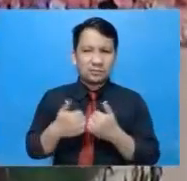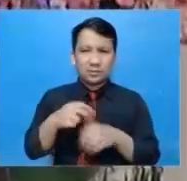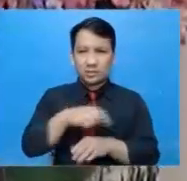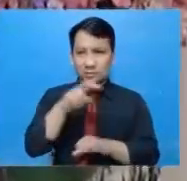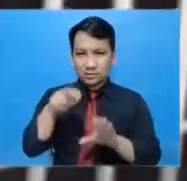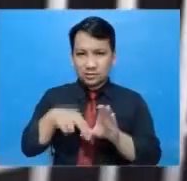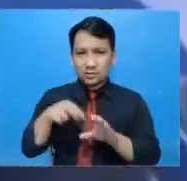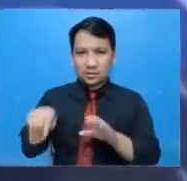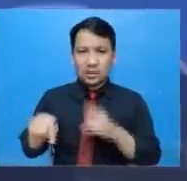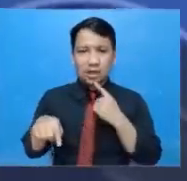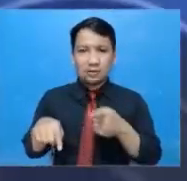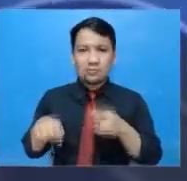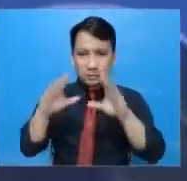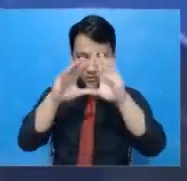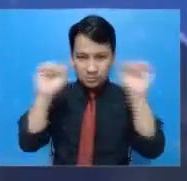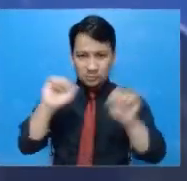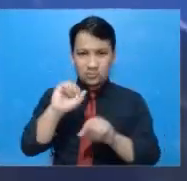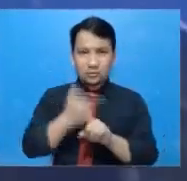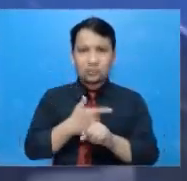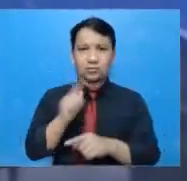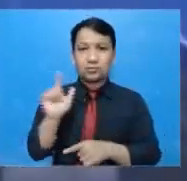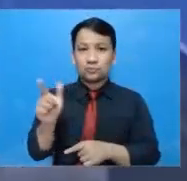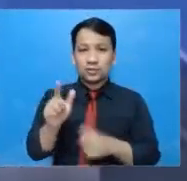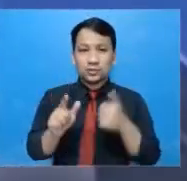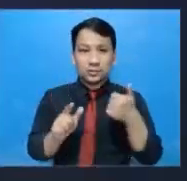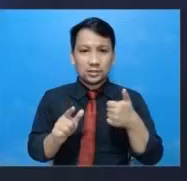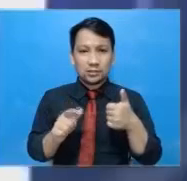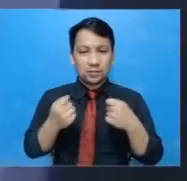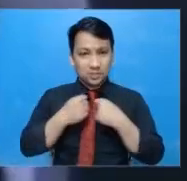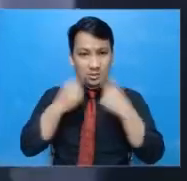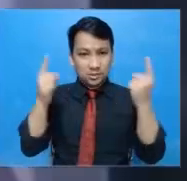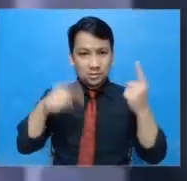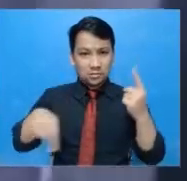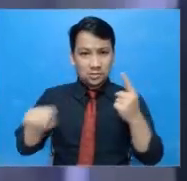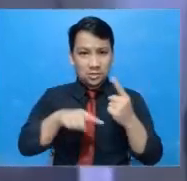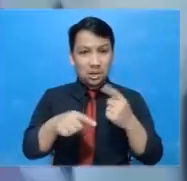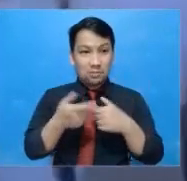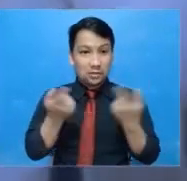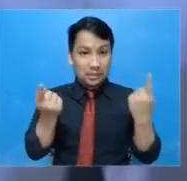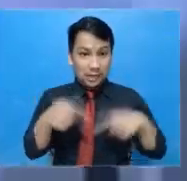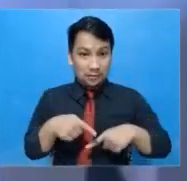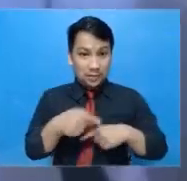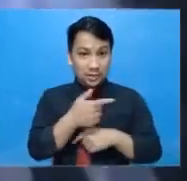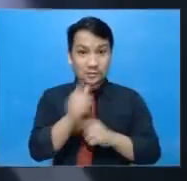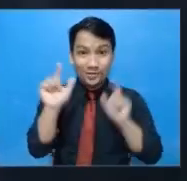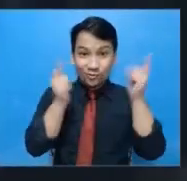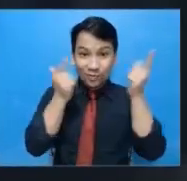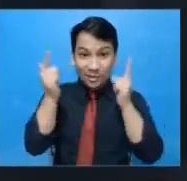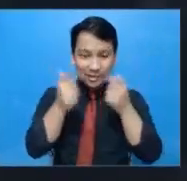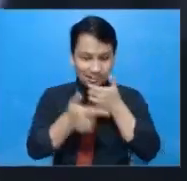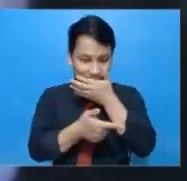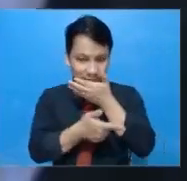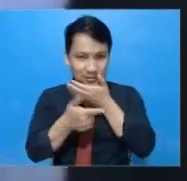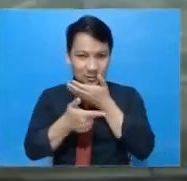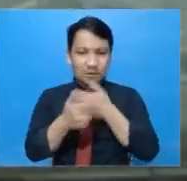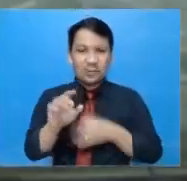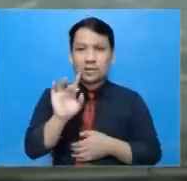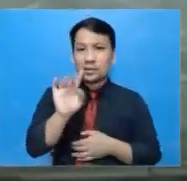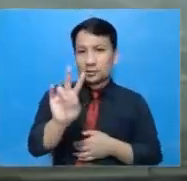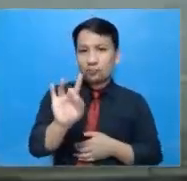bilang Pangulo, August 2010. Binulaga agad siya ng hostage crisis sa Luneta na ikinamatay ng 8